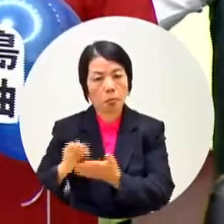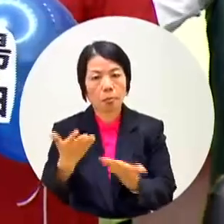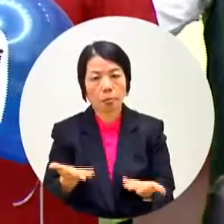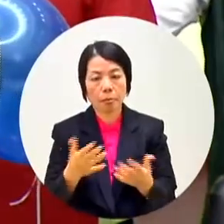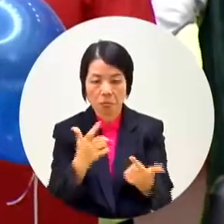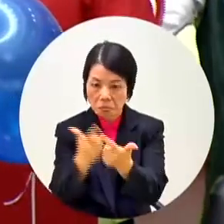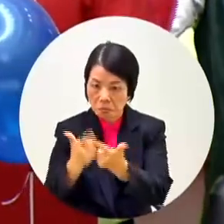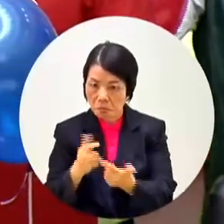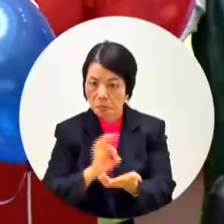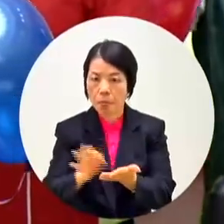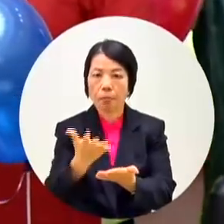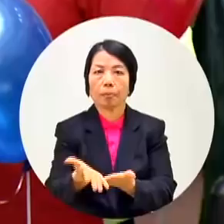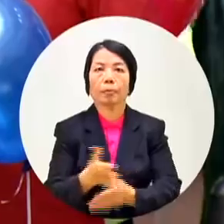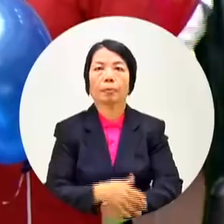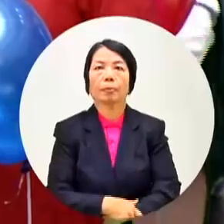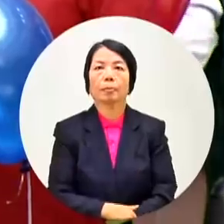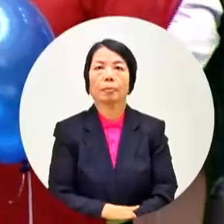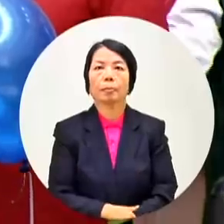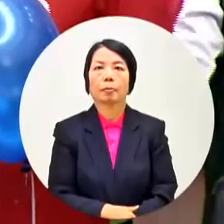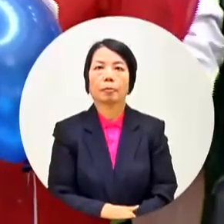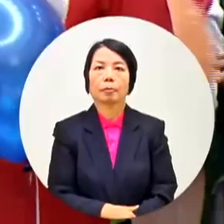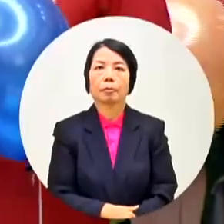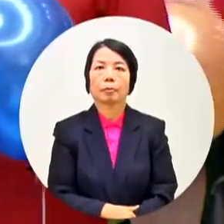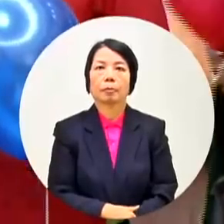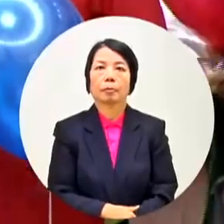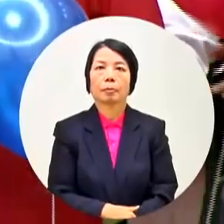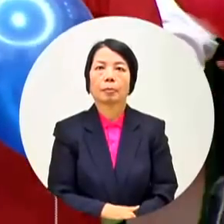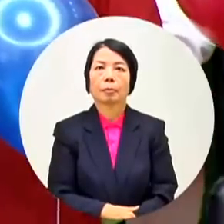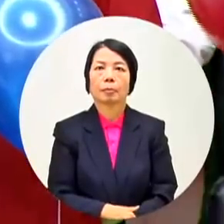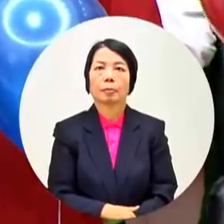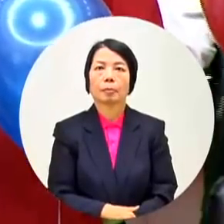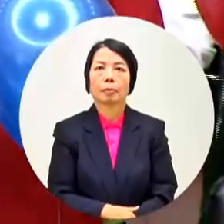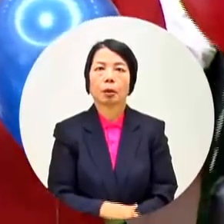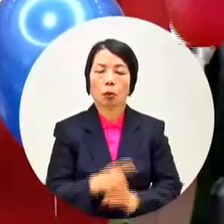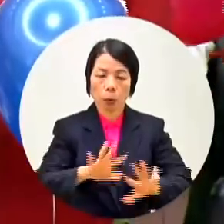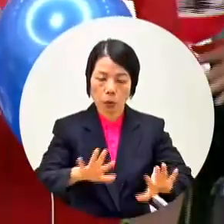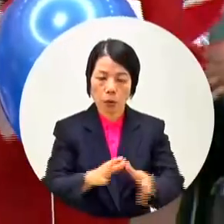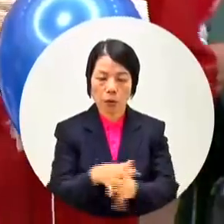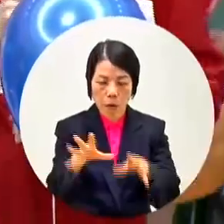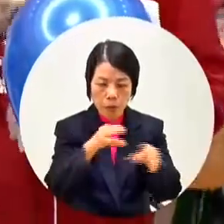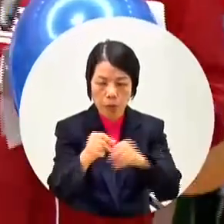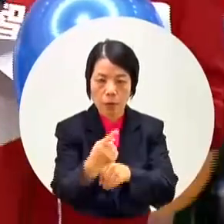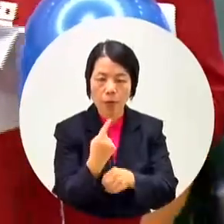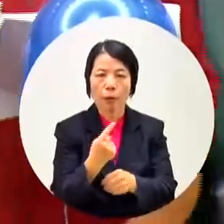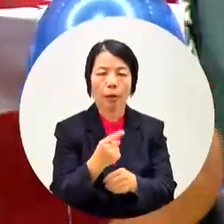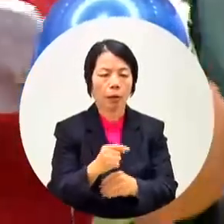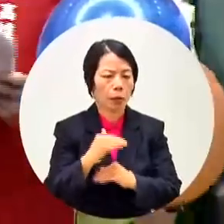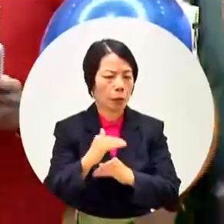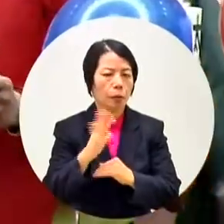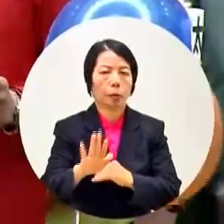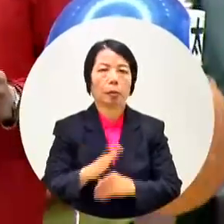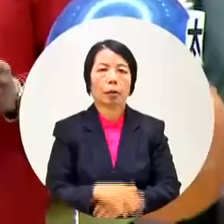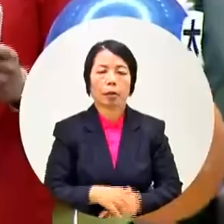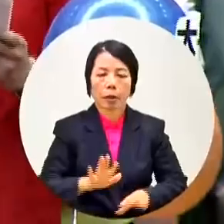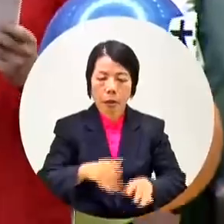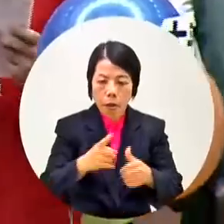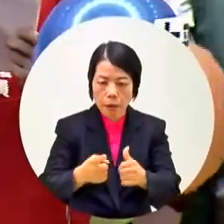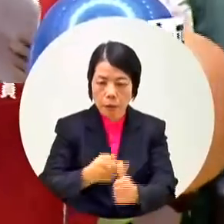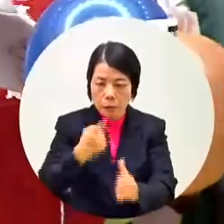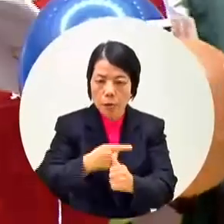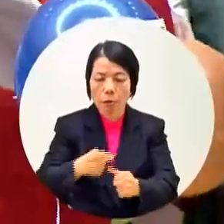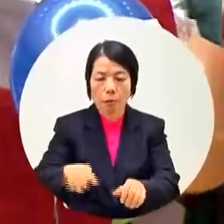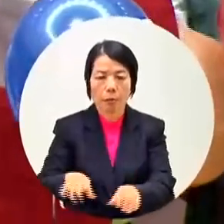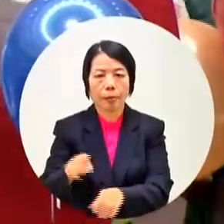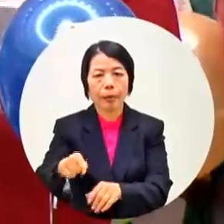好。 我们现在手上资源有限，我们会先从最迫切的开始。 好， 最近是做的蛋黄